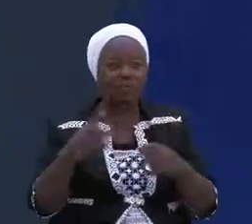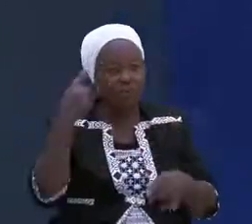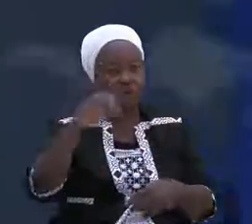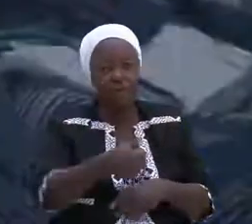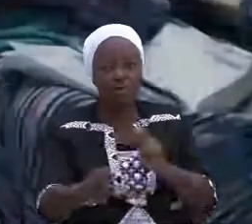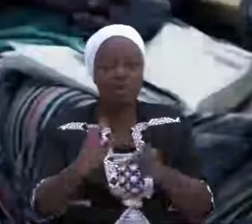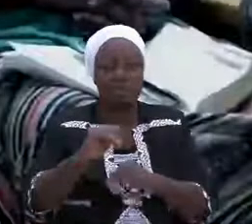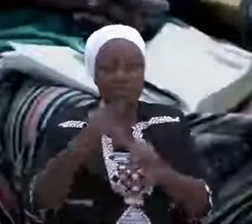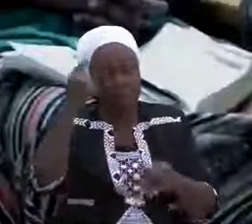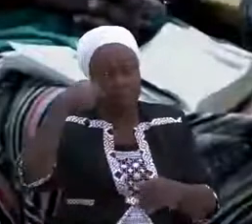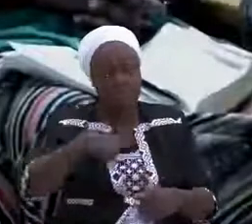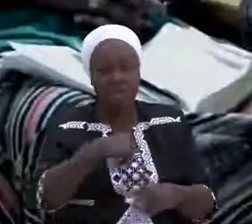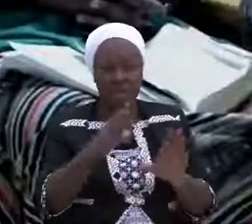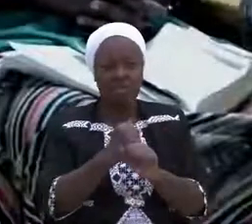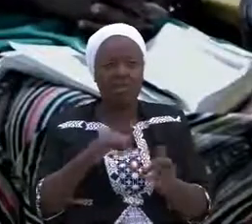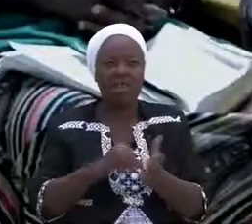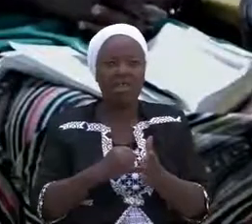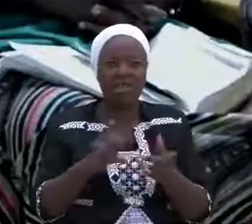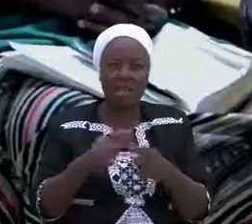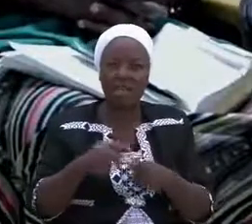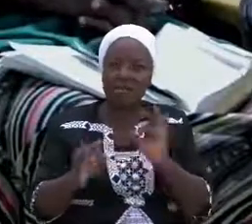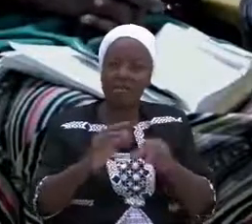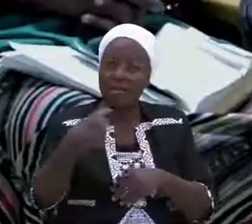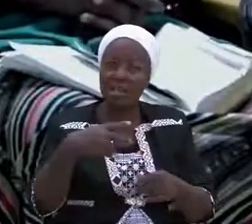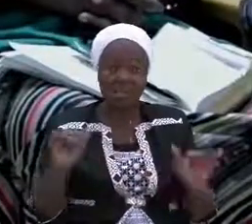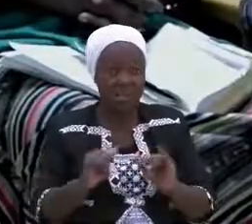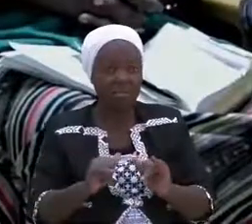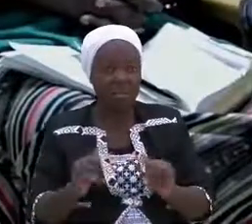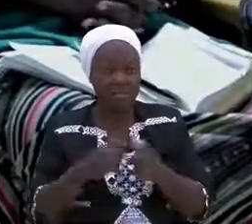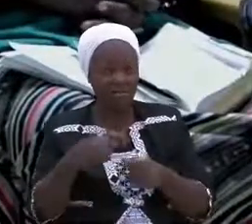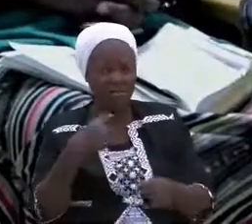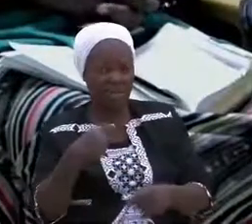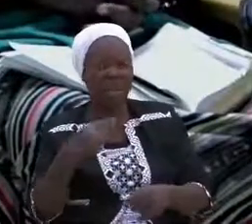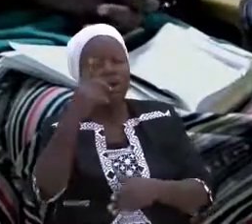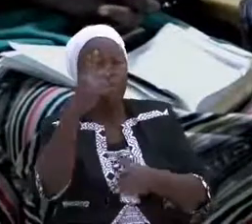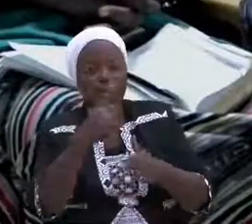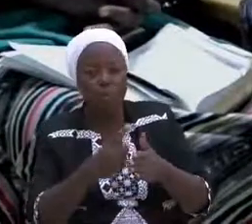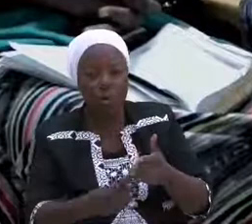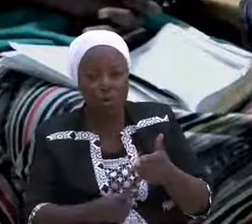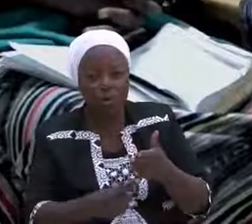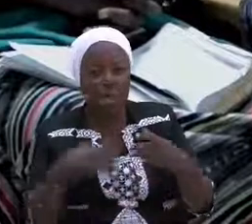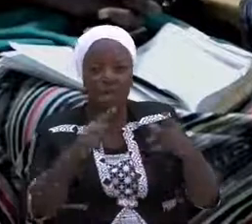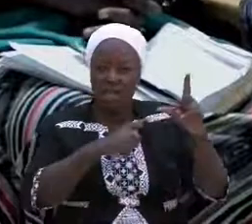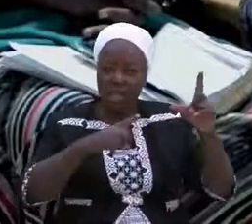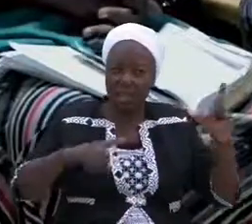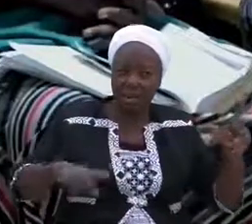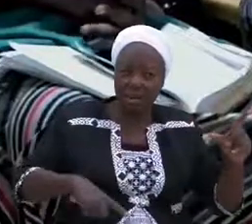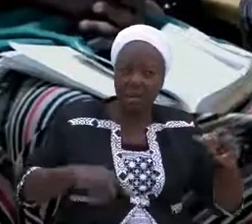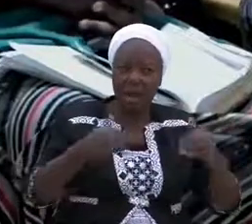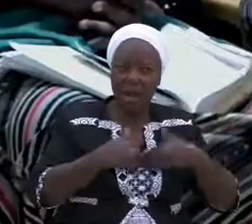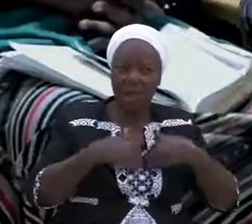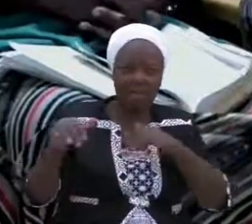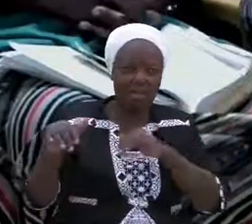l'ont eu. Et comme tu dis la même chose, et tu dis ce que le Seigneur a